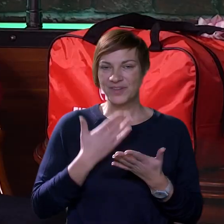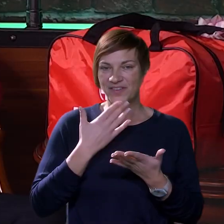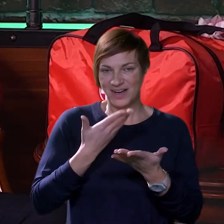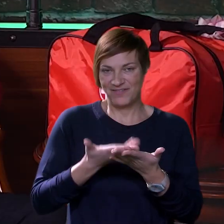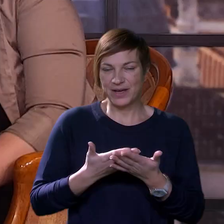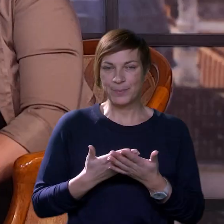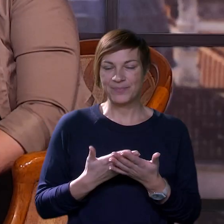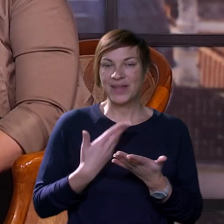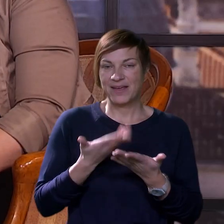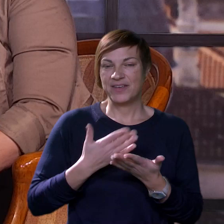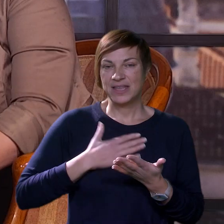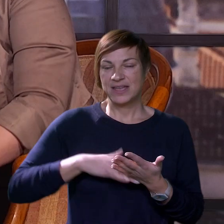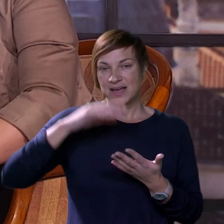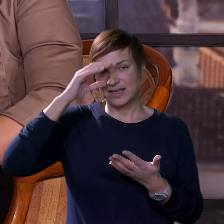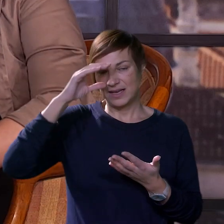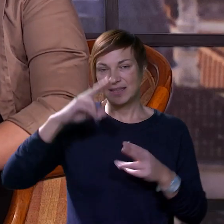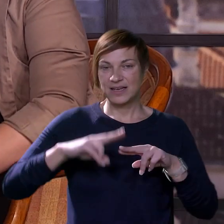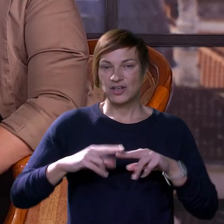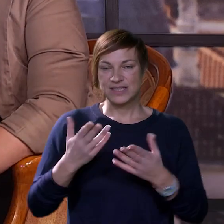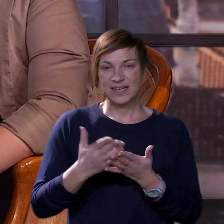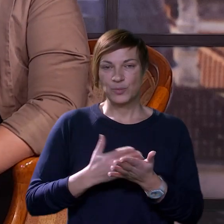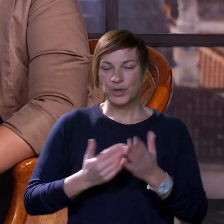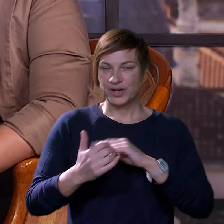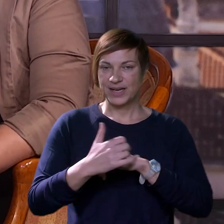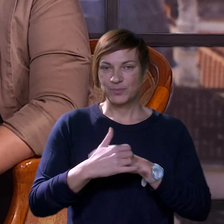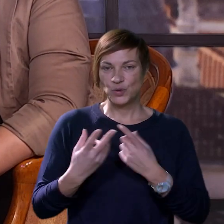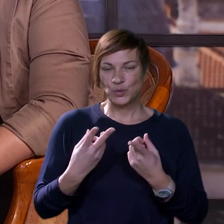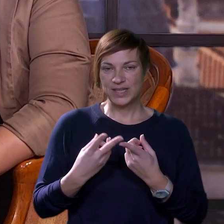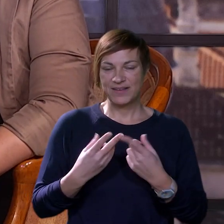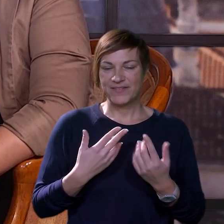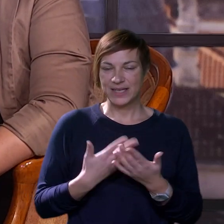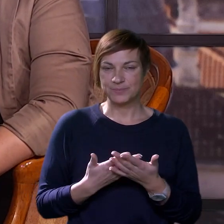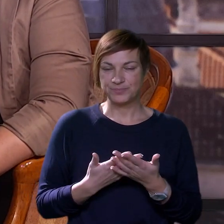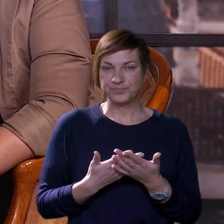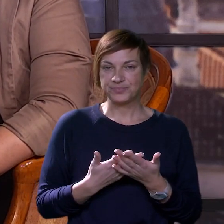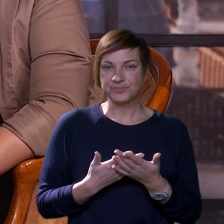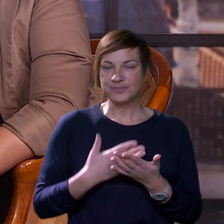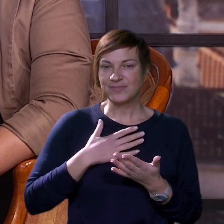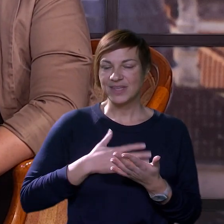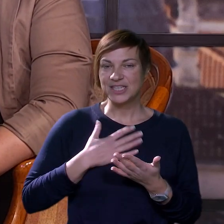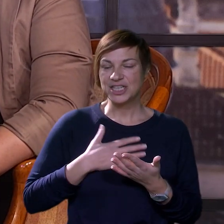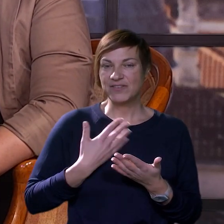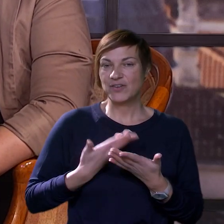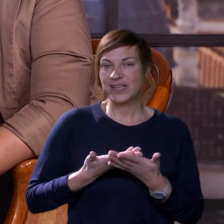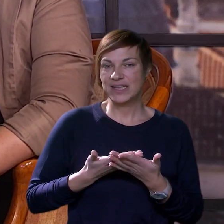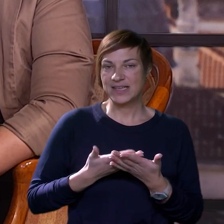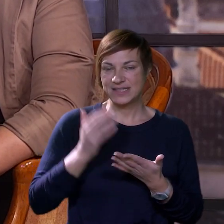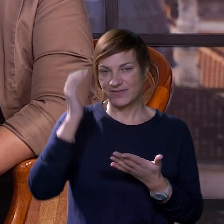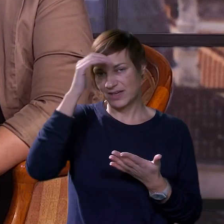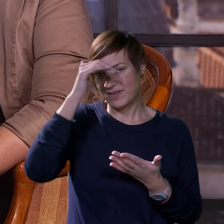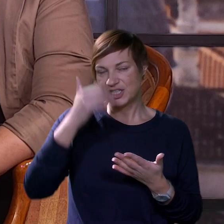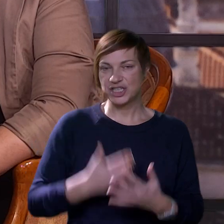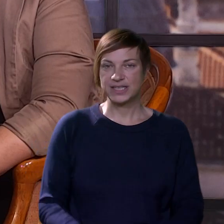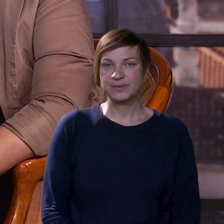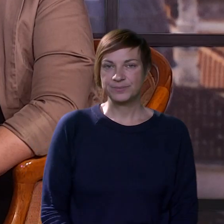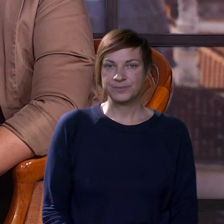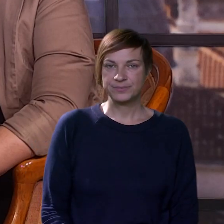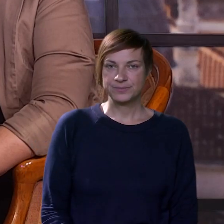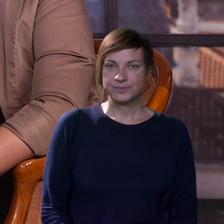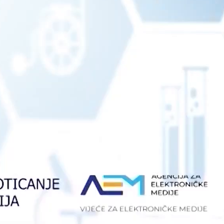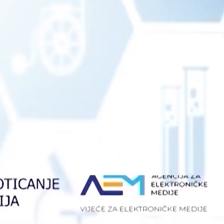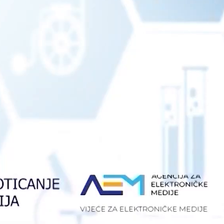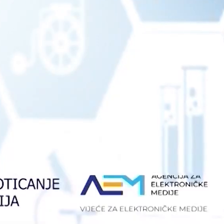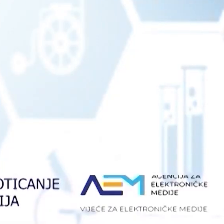čemu. Hvala vam. A vi, dragi gledatelji, ostanite uz program Dubrovačke televizije. Želim vam ugodan nastavak večeri.